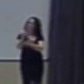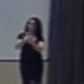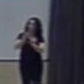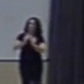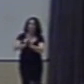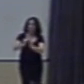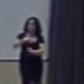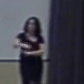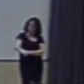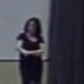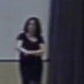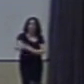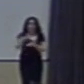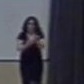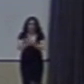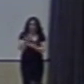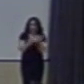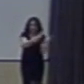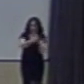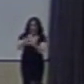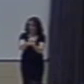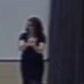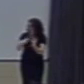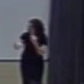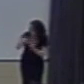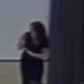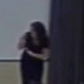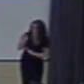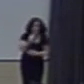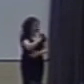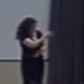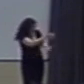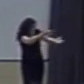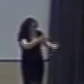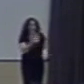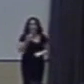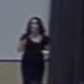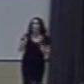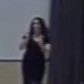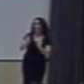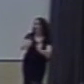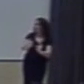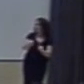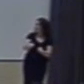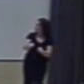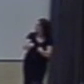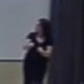per fer periodisme barrejat amb tot això. Començo a explicar-ho? Sí, endavant. Doncs això, és una mica